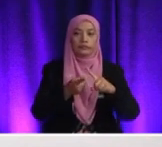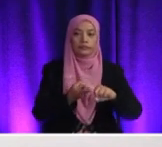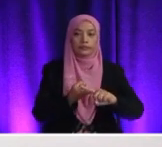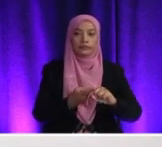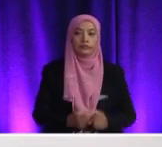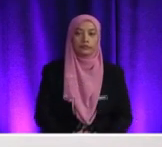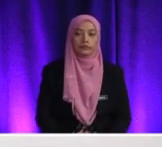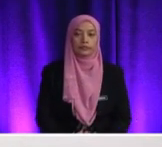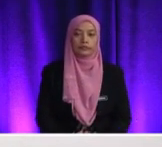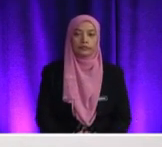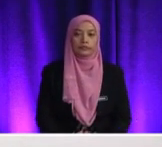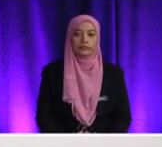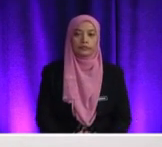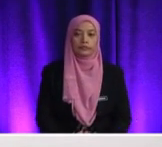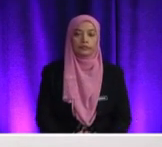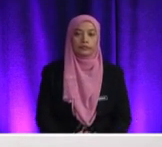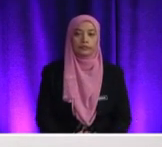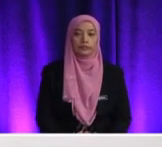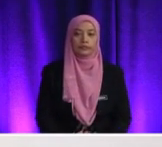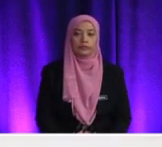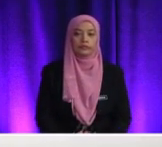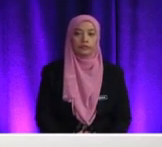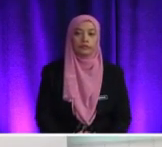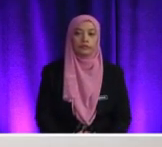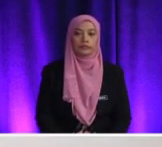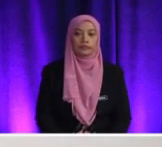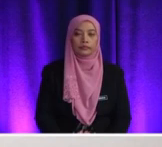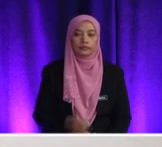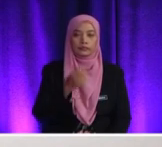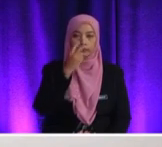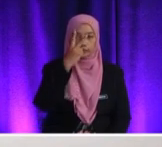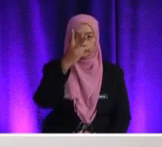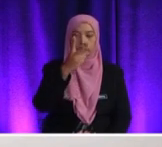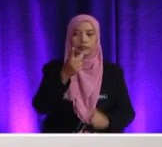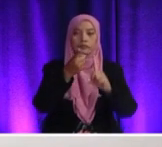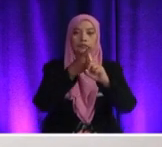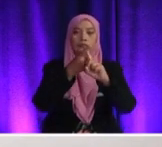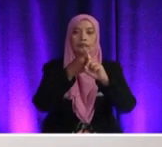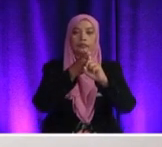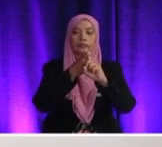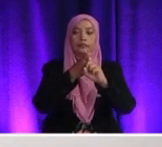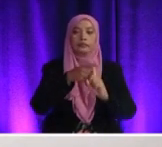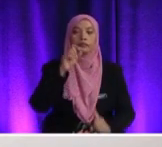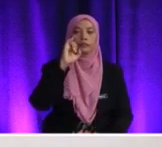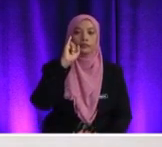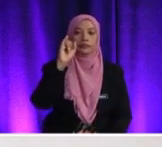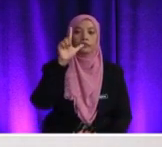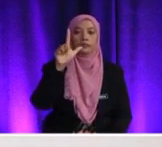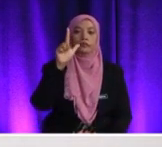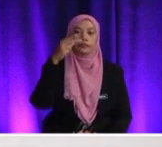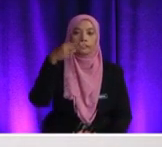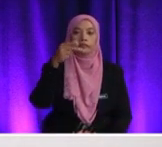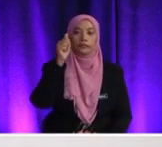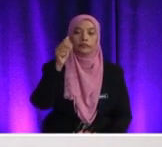Oke kita Tengok ya Ah ya atas tuh hirohman layer nah Ilham hadif